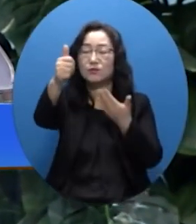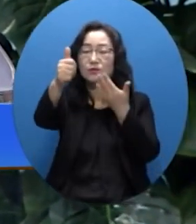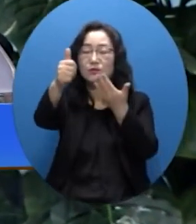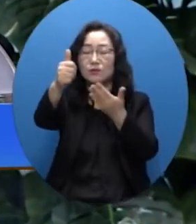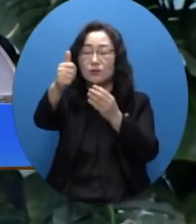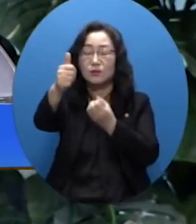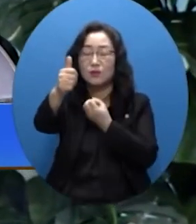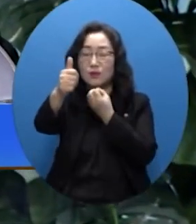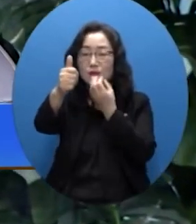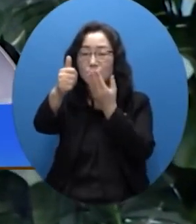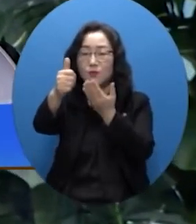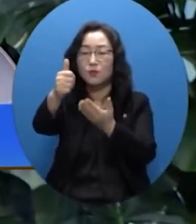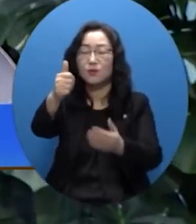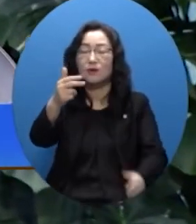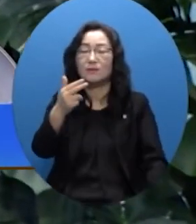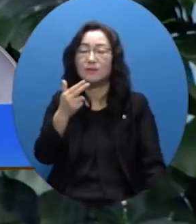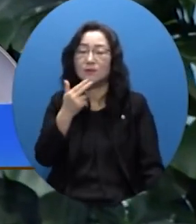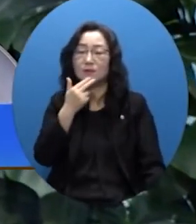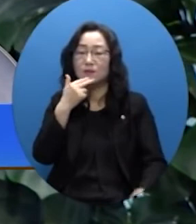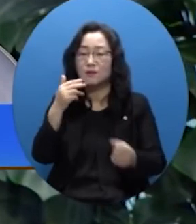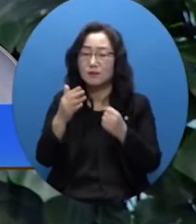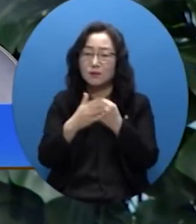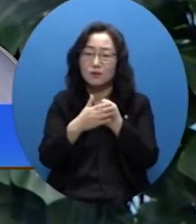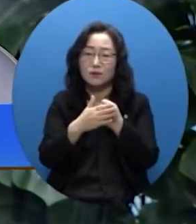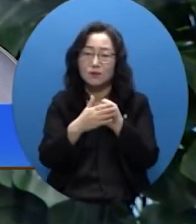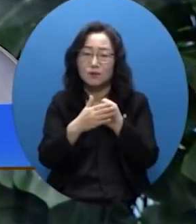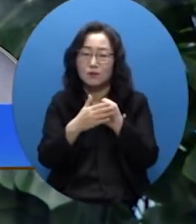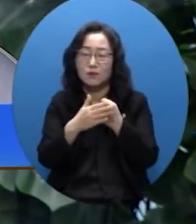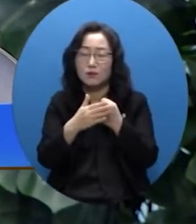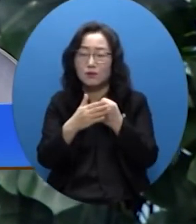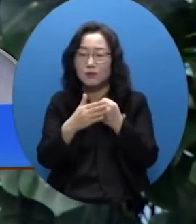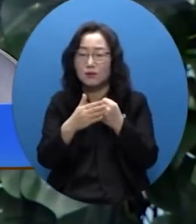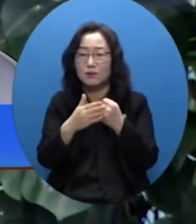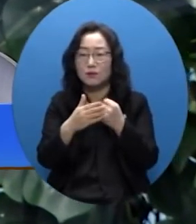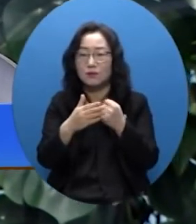쭉 애고 아버 으